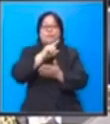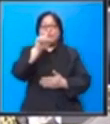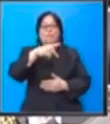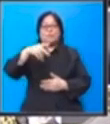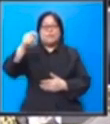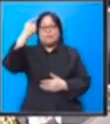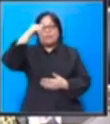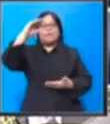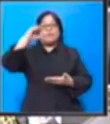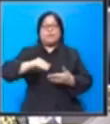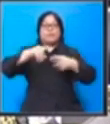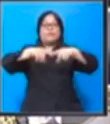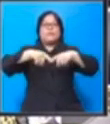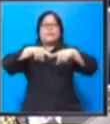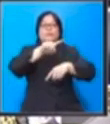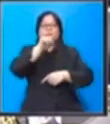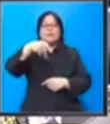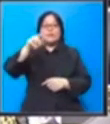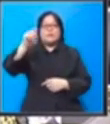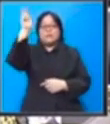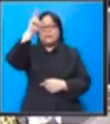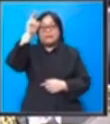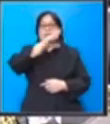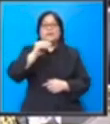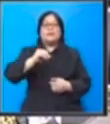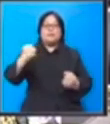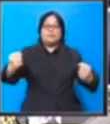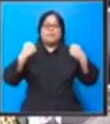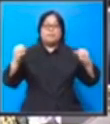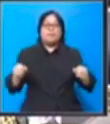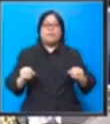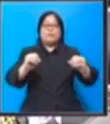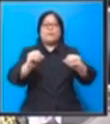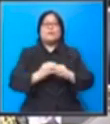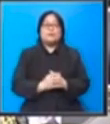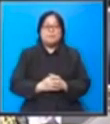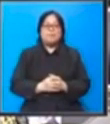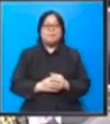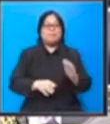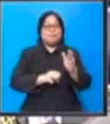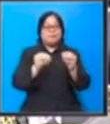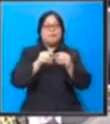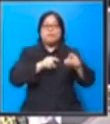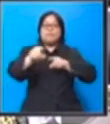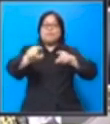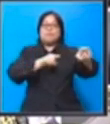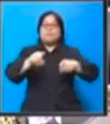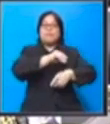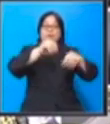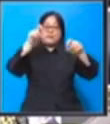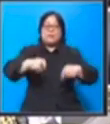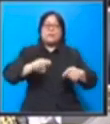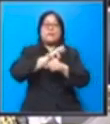bertujuan untuk mengurangkan kebergantungan ZPT kepada kerajaan serta mengukuhkan operasi ZPT supaya lebih berdaya maju, pada masa yang sama